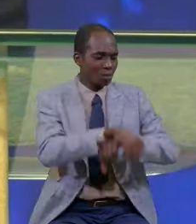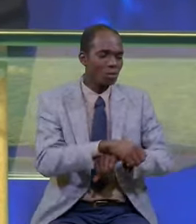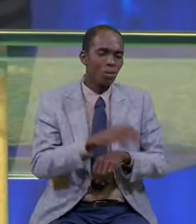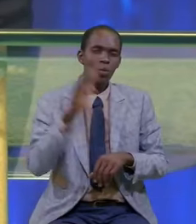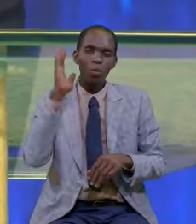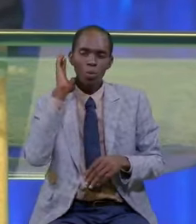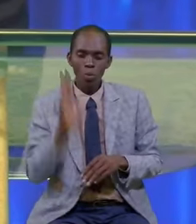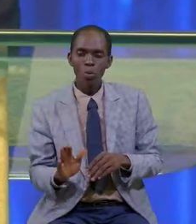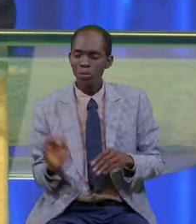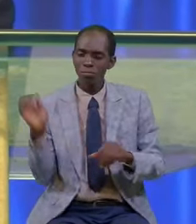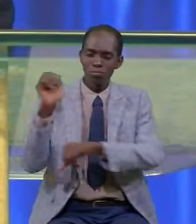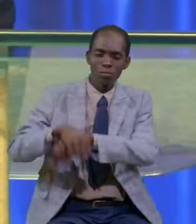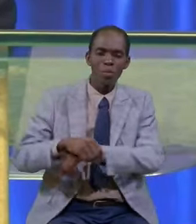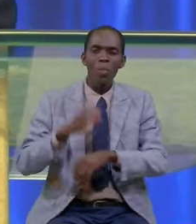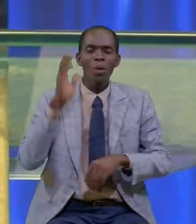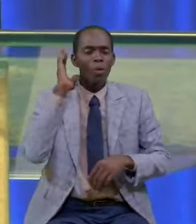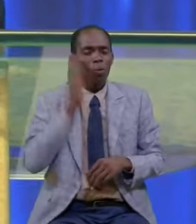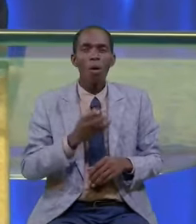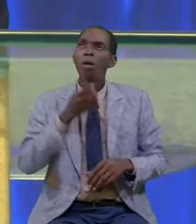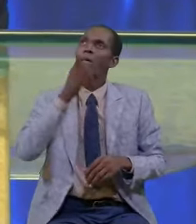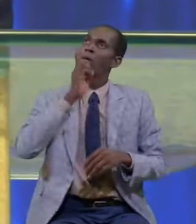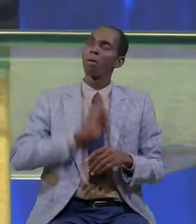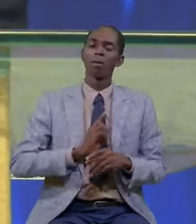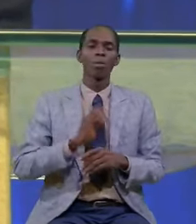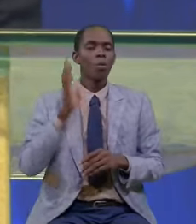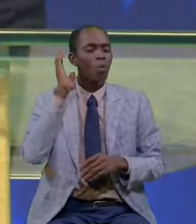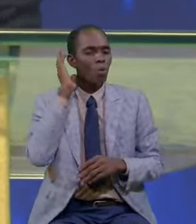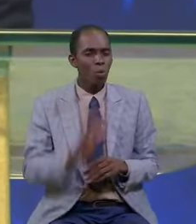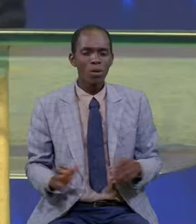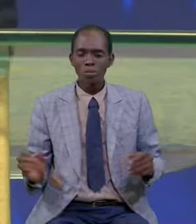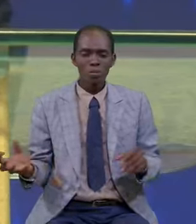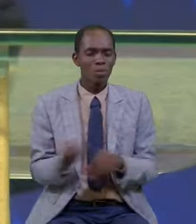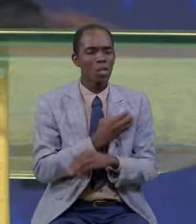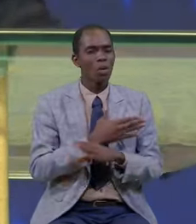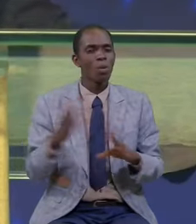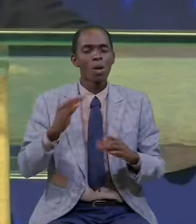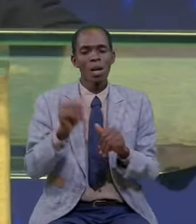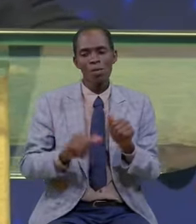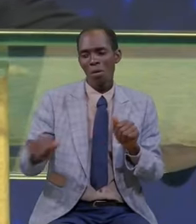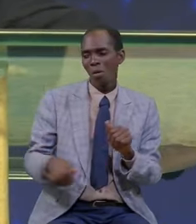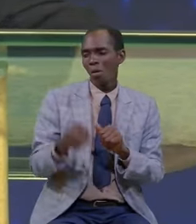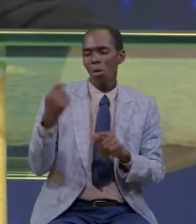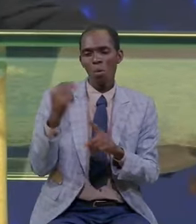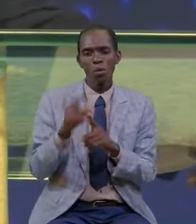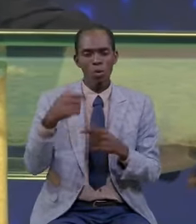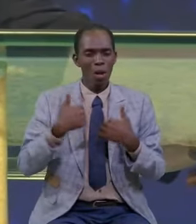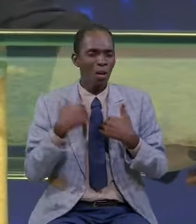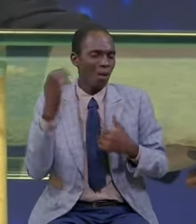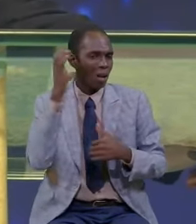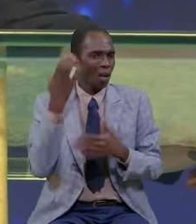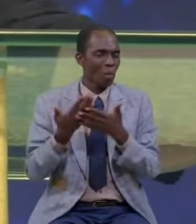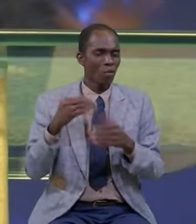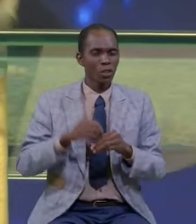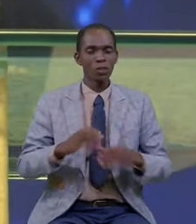éclipser, ceci va submerger, ceci va engloutir, ceci va renverser toute autre parole que vous avez entendue dans votre vie au nom